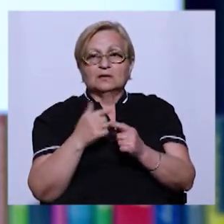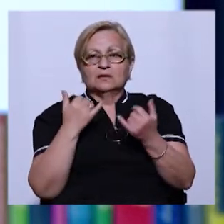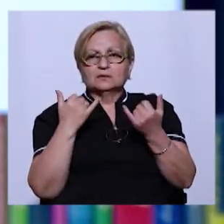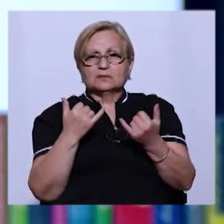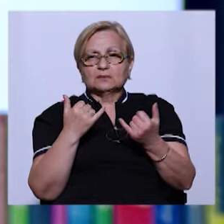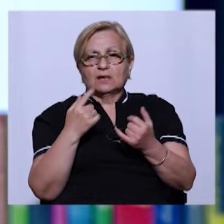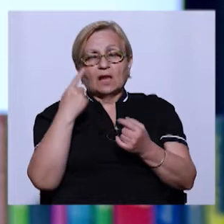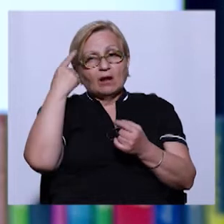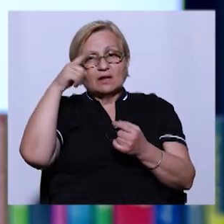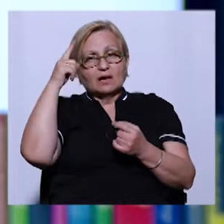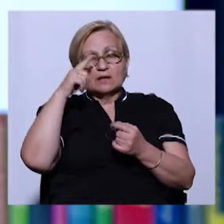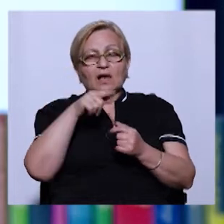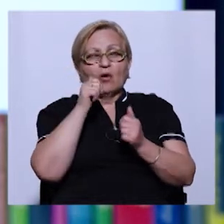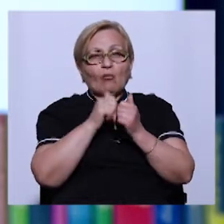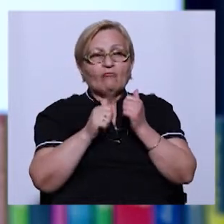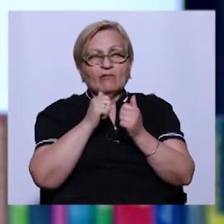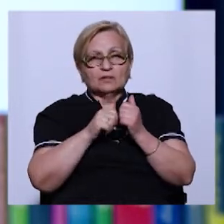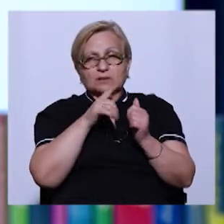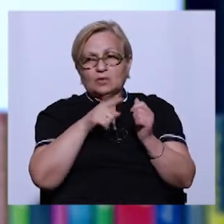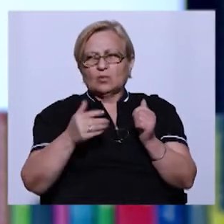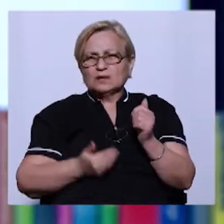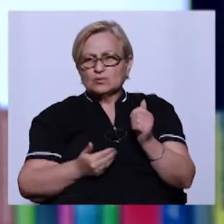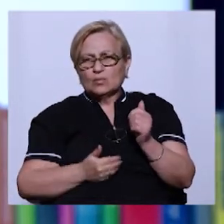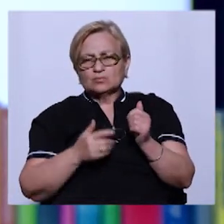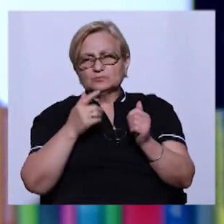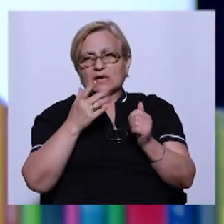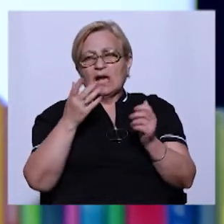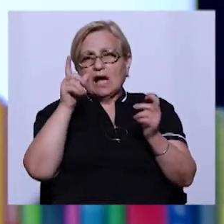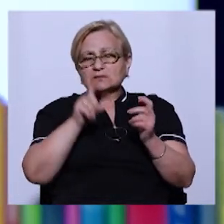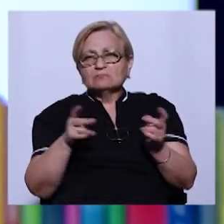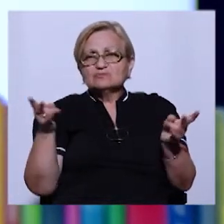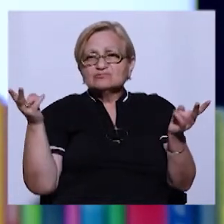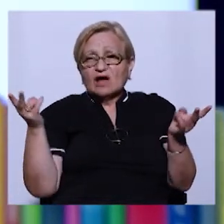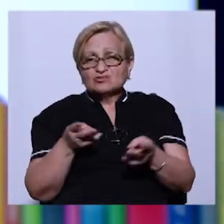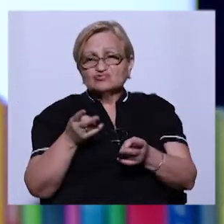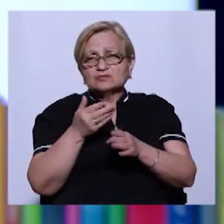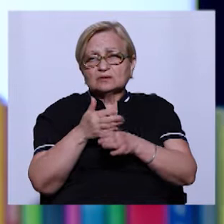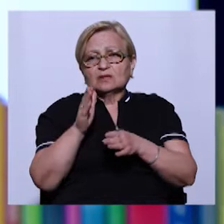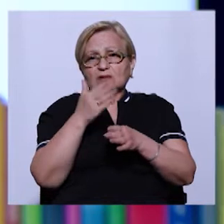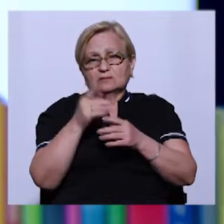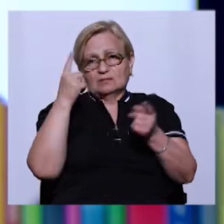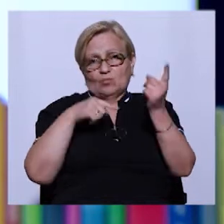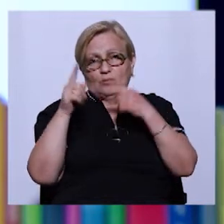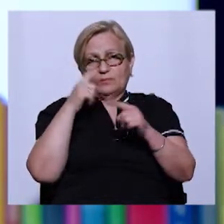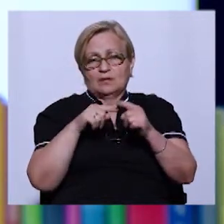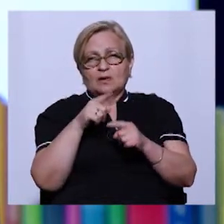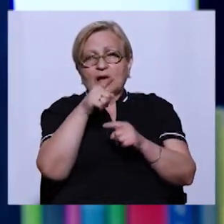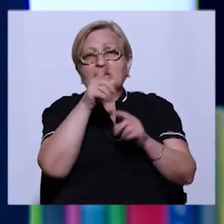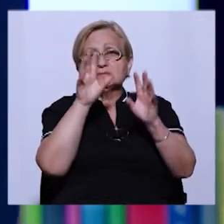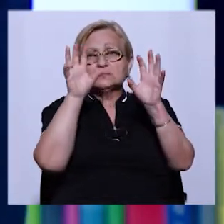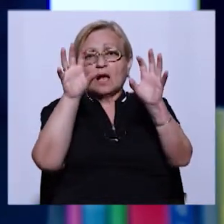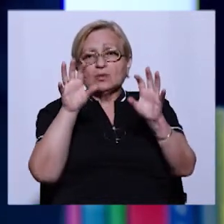ფიქრა კაც რა მოვიგონო. ყოველდღიურობა მოიტანა. ყოველდღიურობა მოიტანა, რომ მე ესენი მჭირდება. აი განდეგებადობის